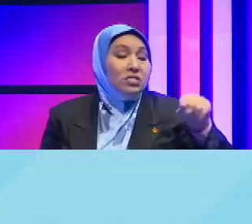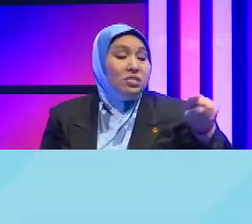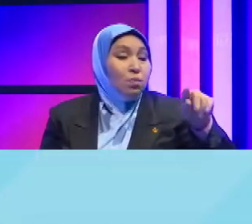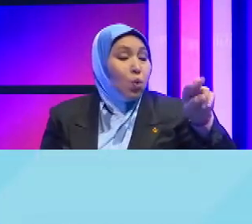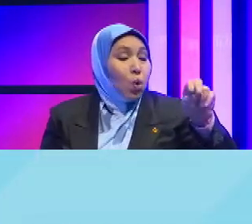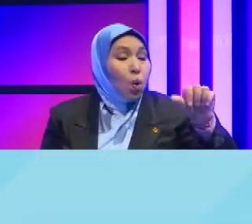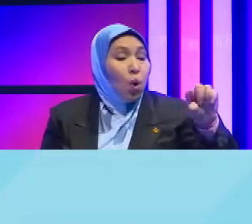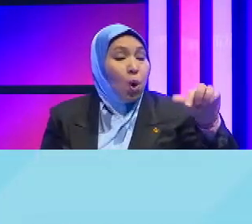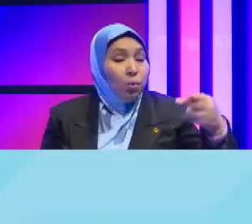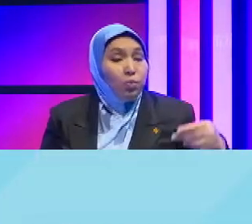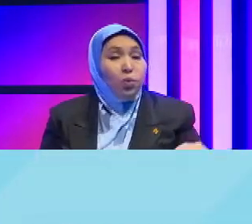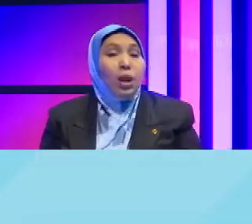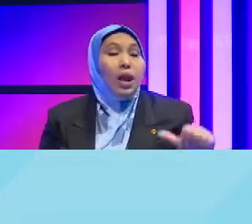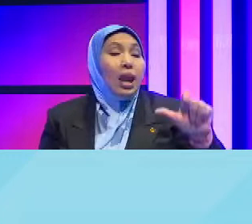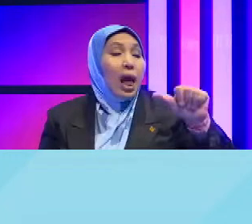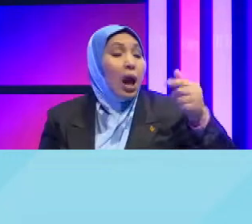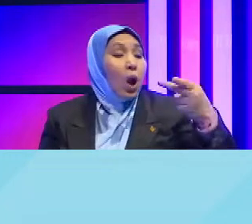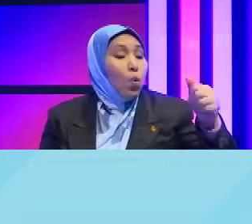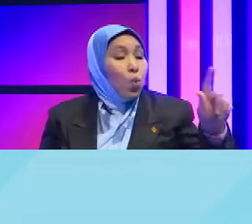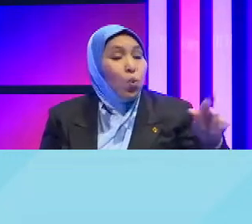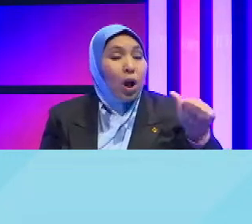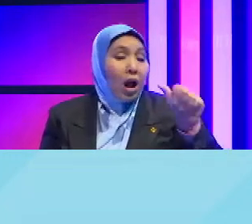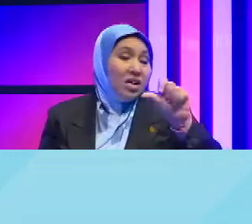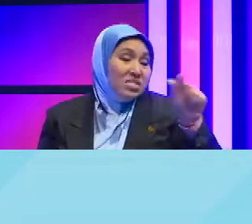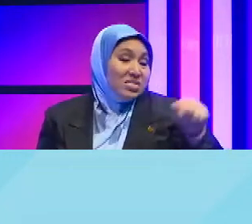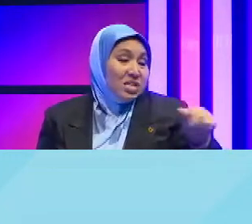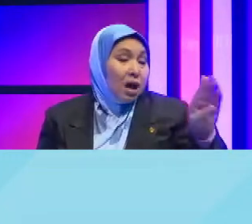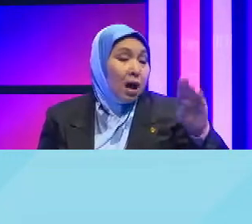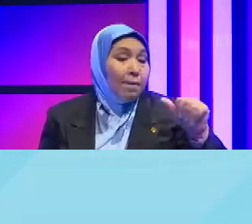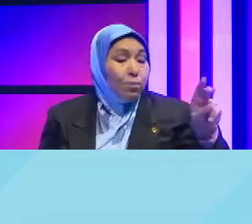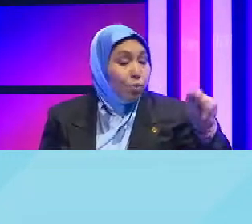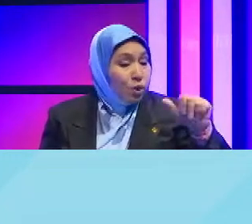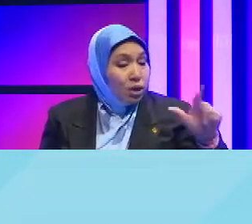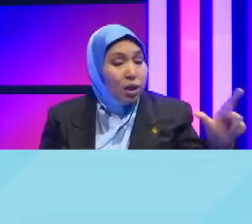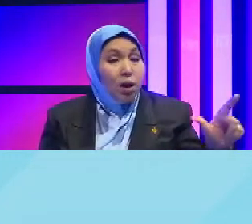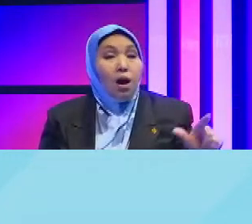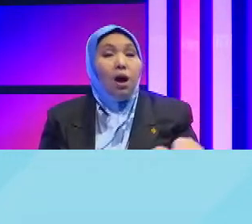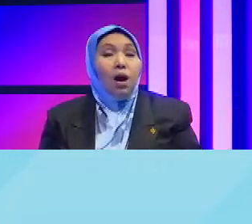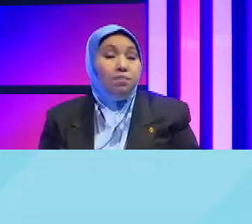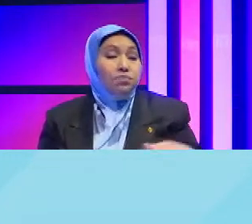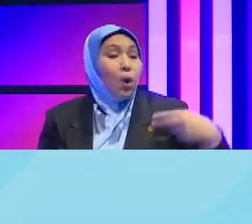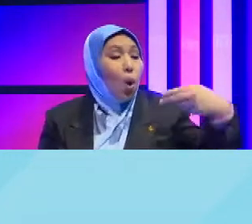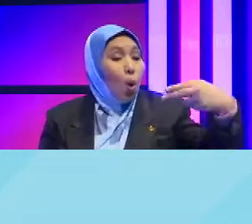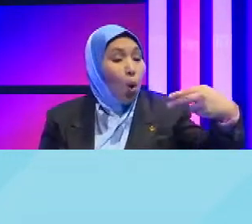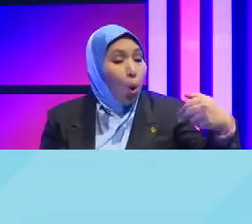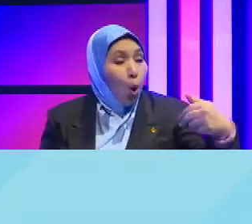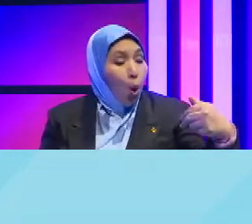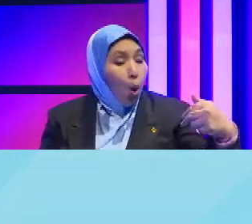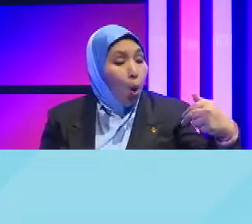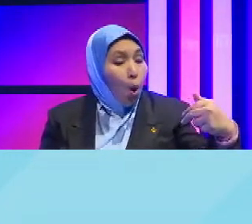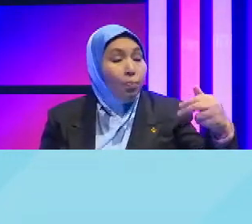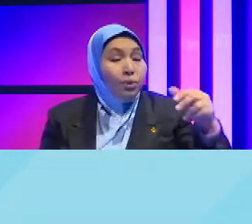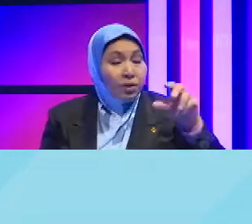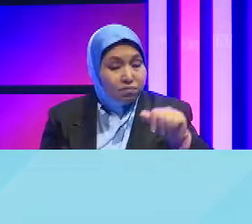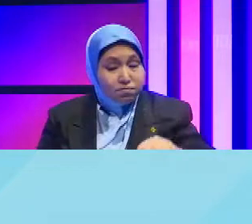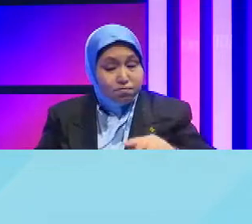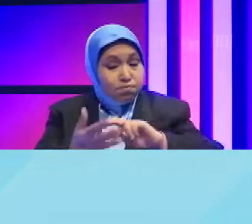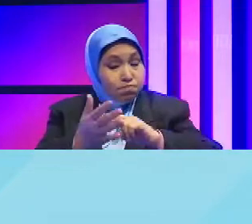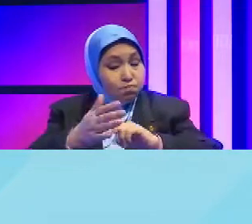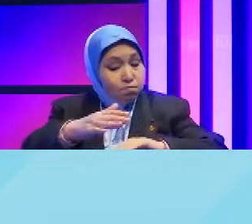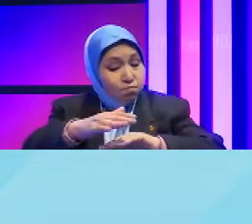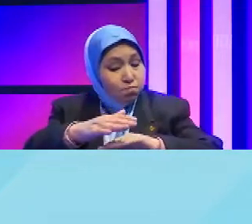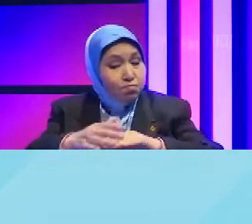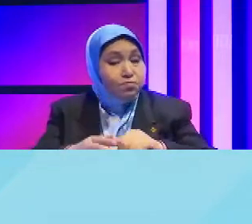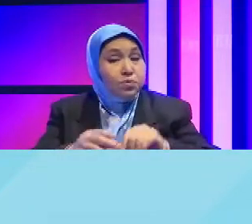auclip muadzin auclip worry Go yang berbasis di bawah kalau